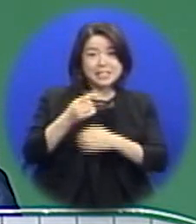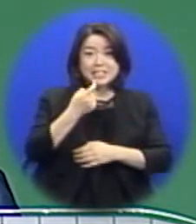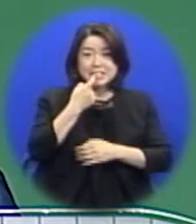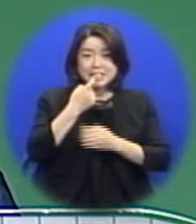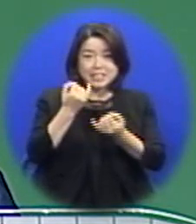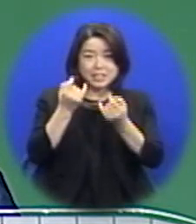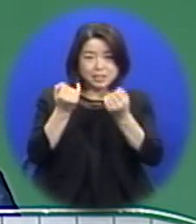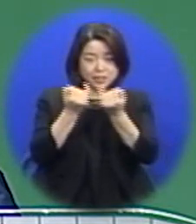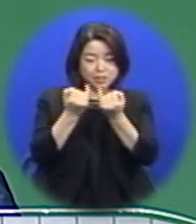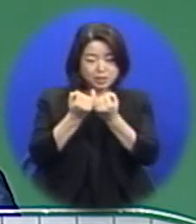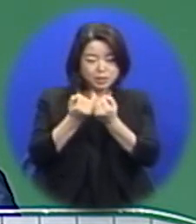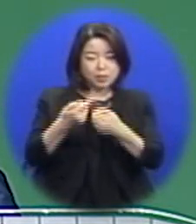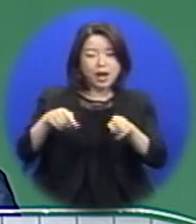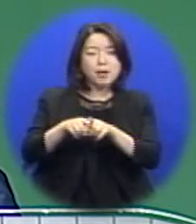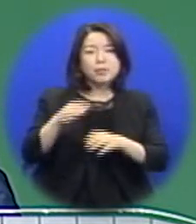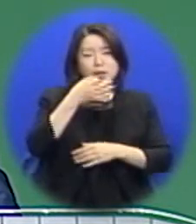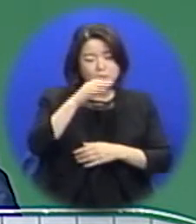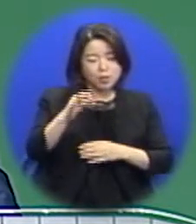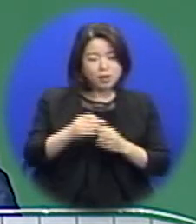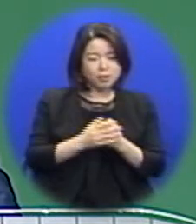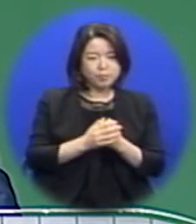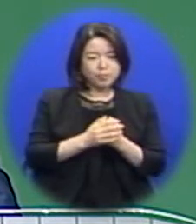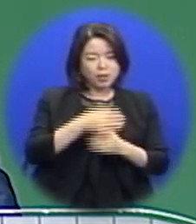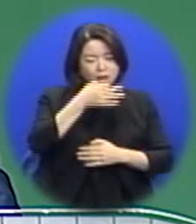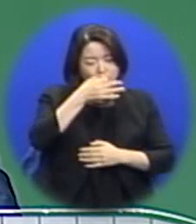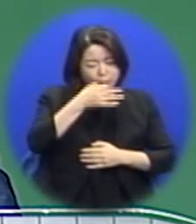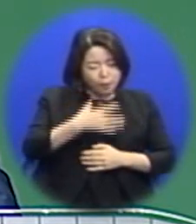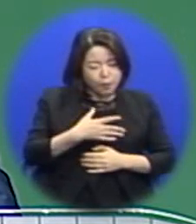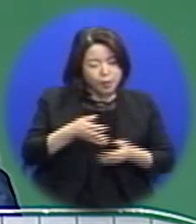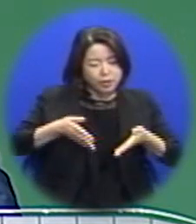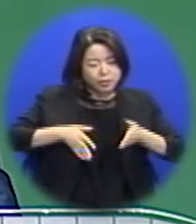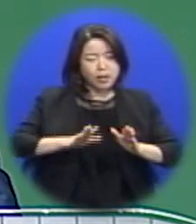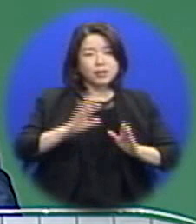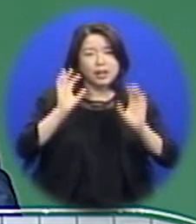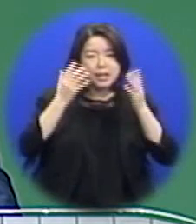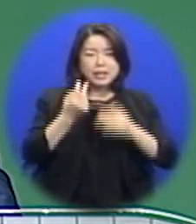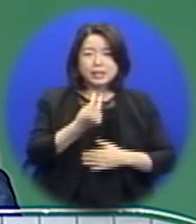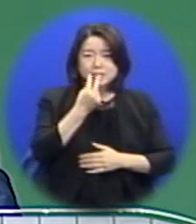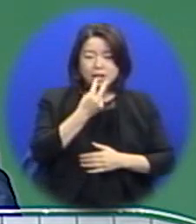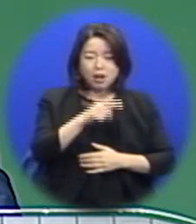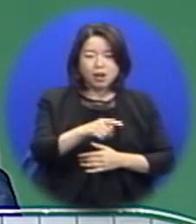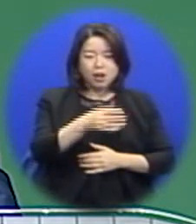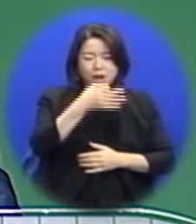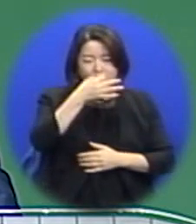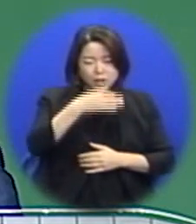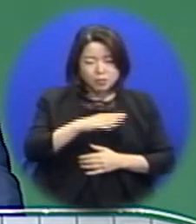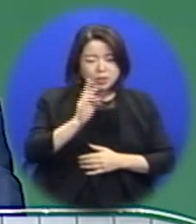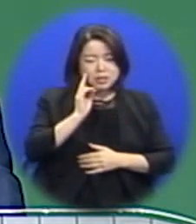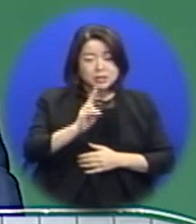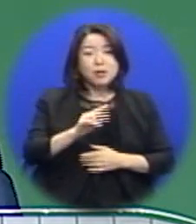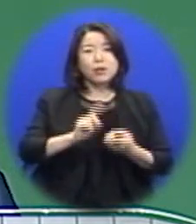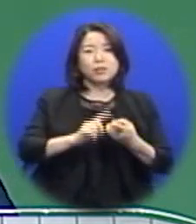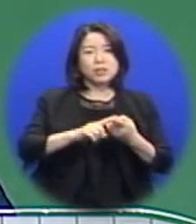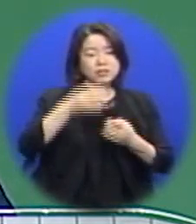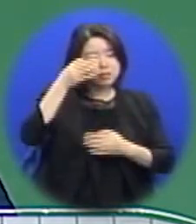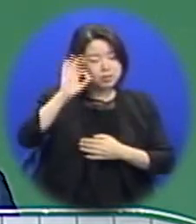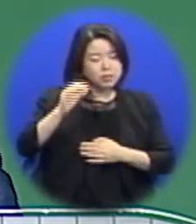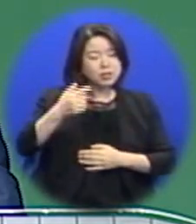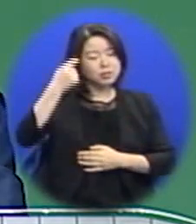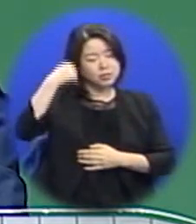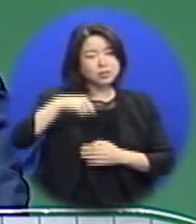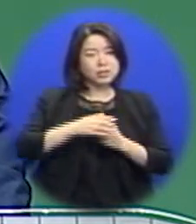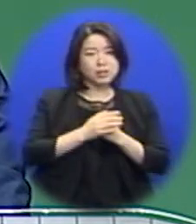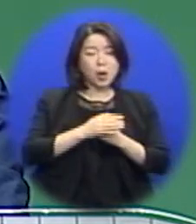한 생명이 태어나는 과정이 그렇게 모질고 고된 것임을 새삼 깨달았습니다. 엄마가 죽음의 고통을